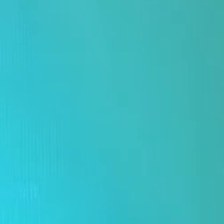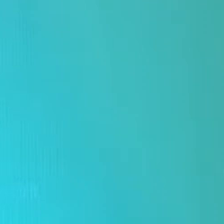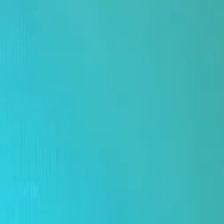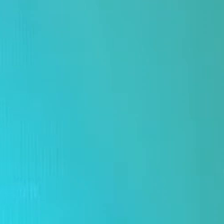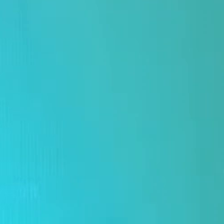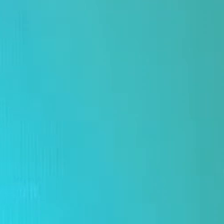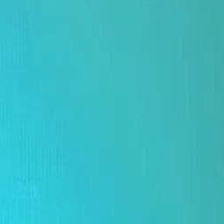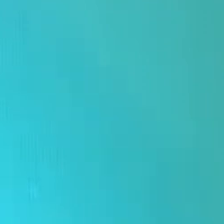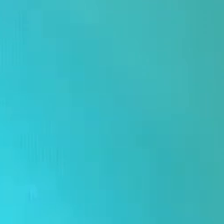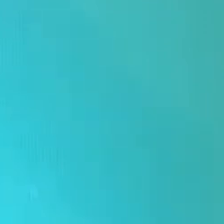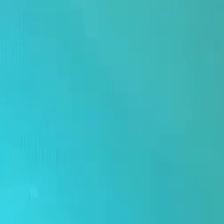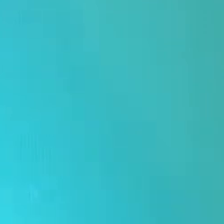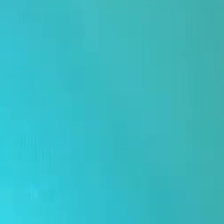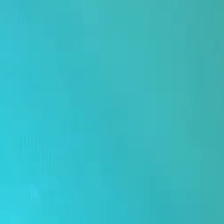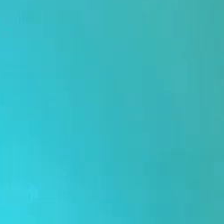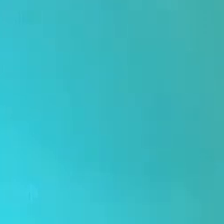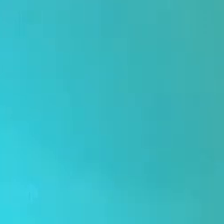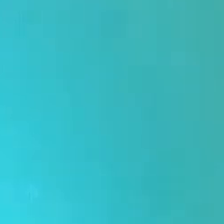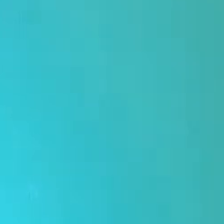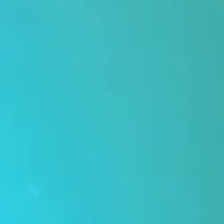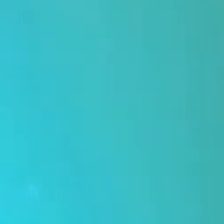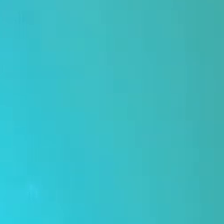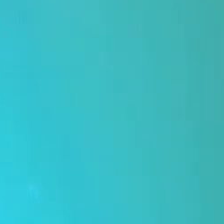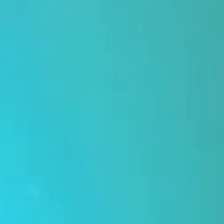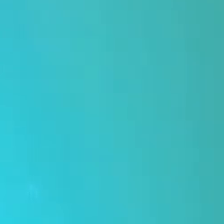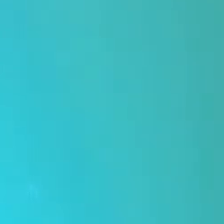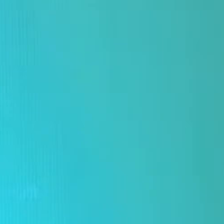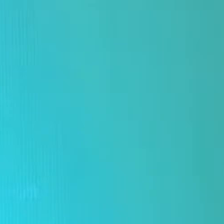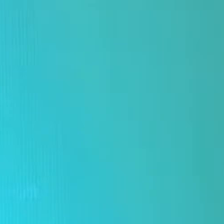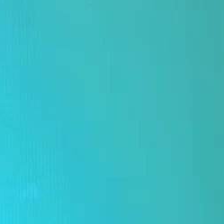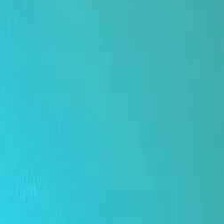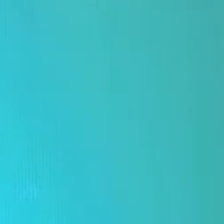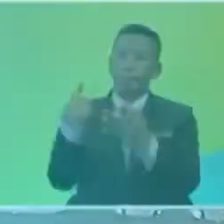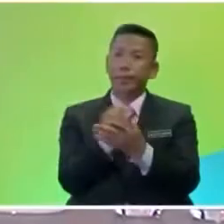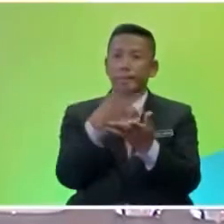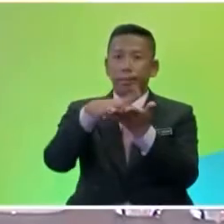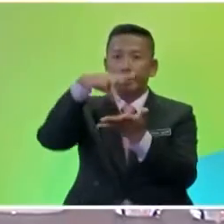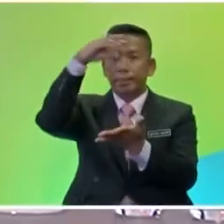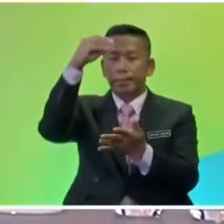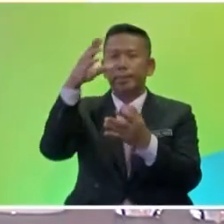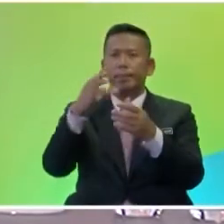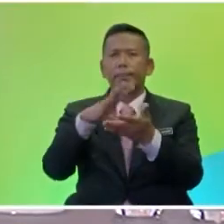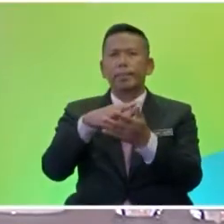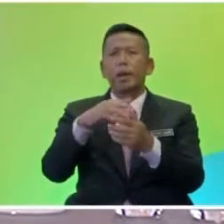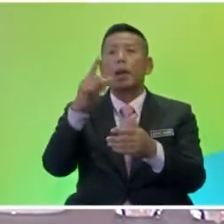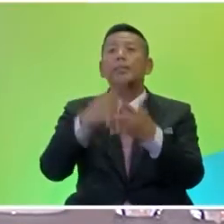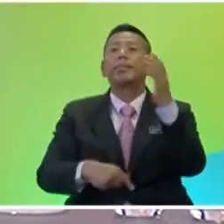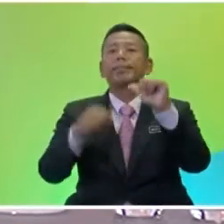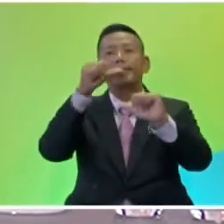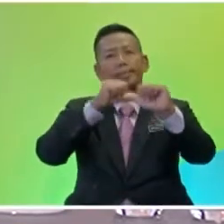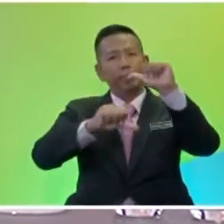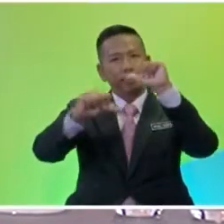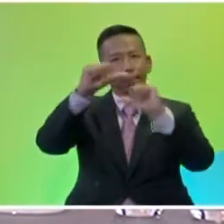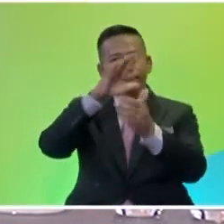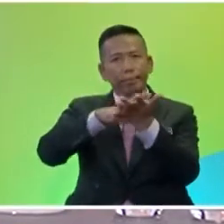isyarat kita cikguzulika anyamannya kali ini kan kita nak belajar bagi mata pelajaran sains di dalam